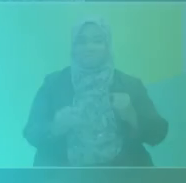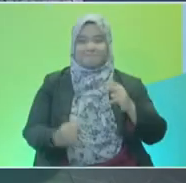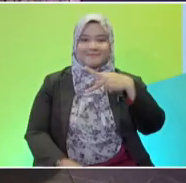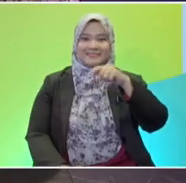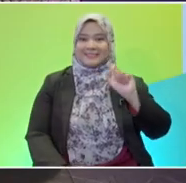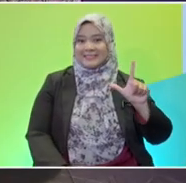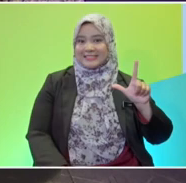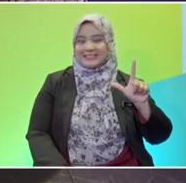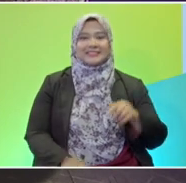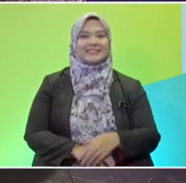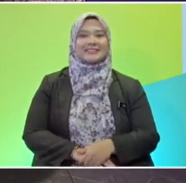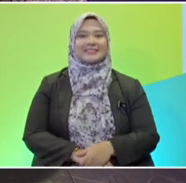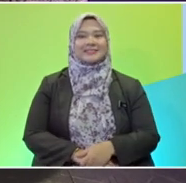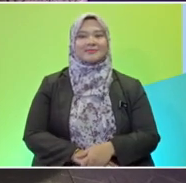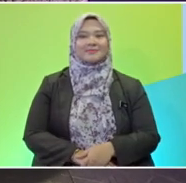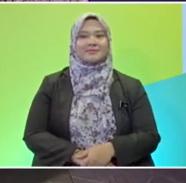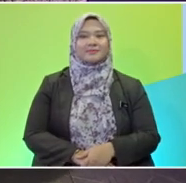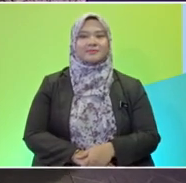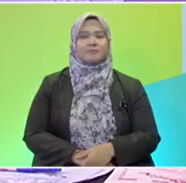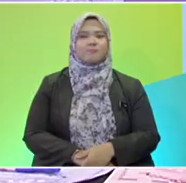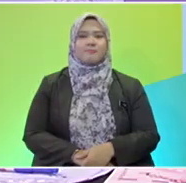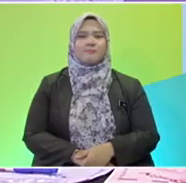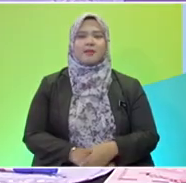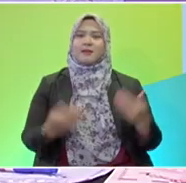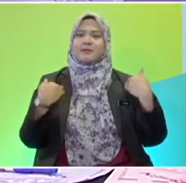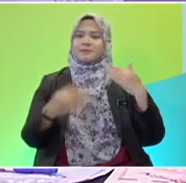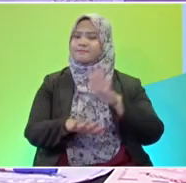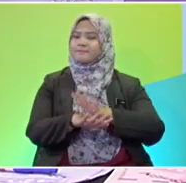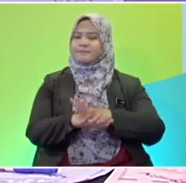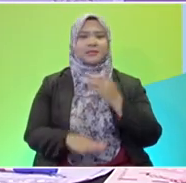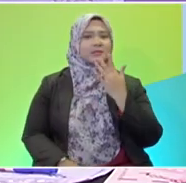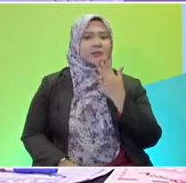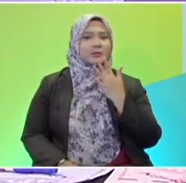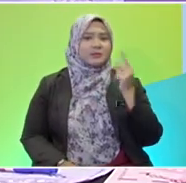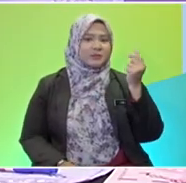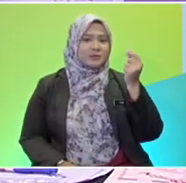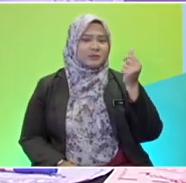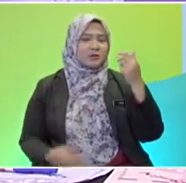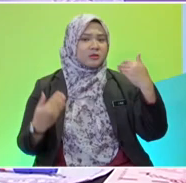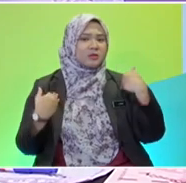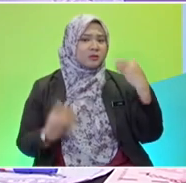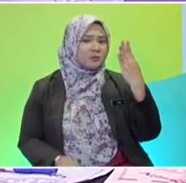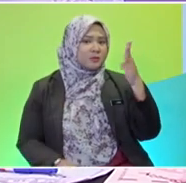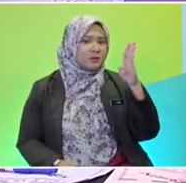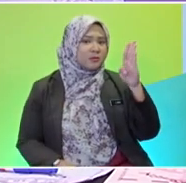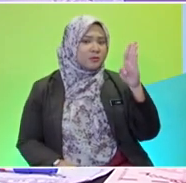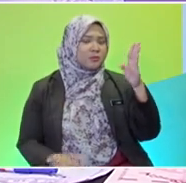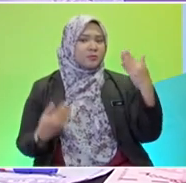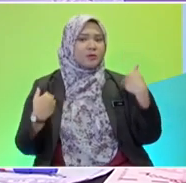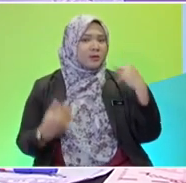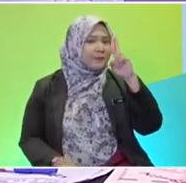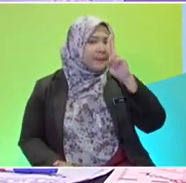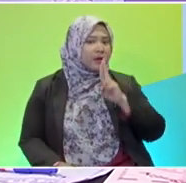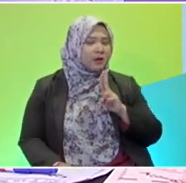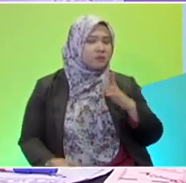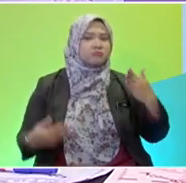merah uang biru Wang hijau nampaknya murid-murid semut teruji tak sama-sama